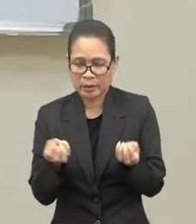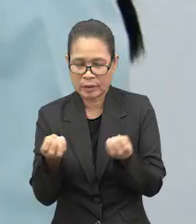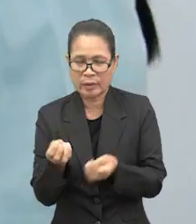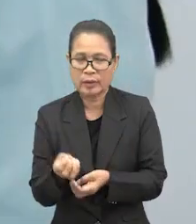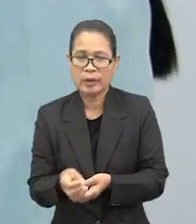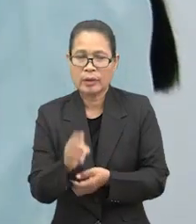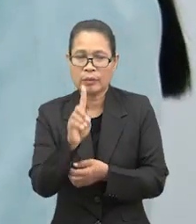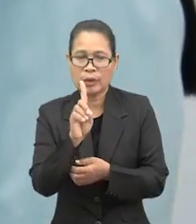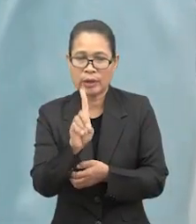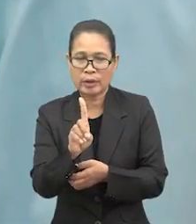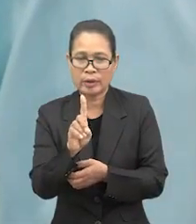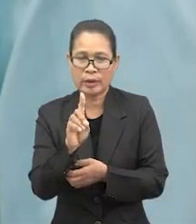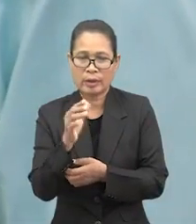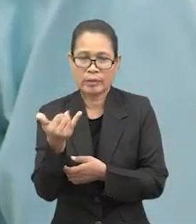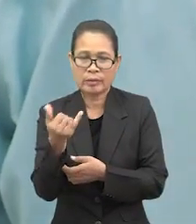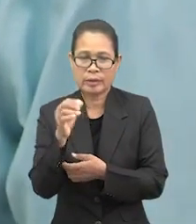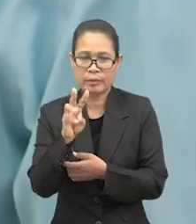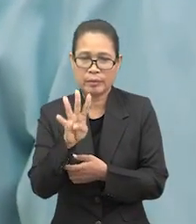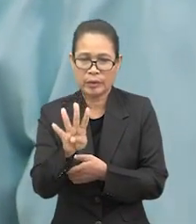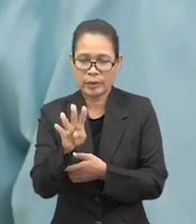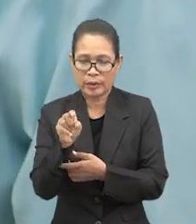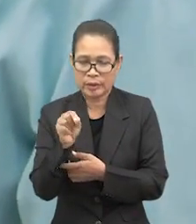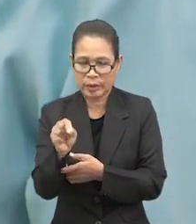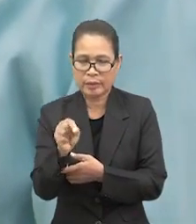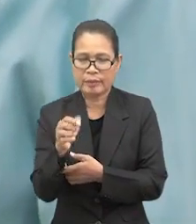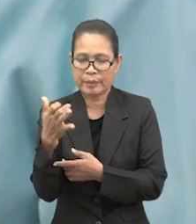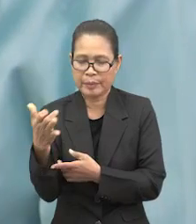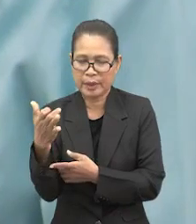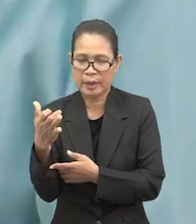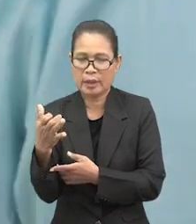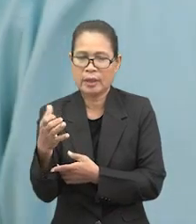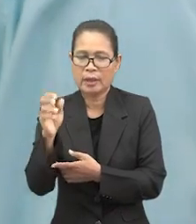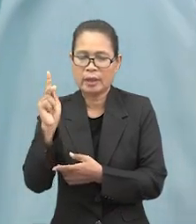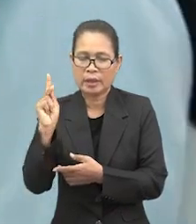Chẳng đá miên ổng có mùi rơi học sập bốn.